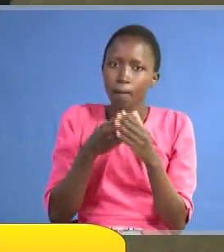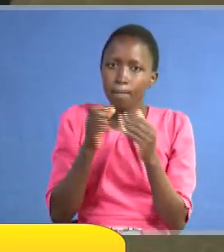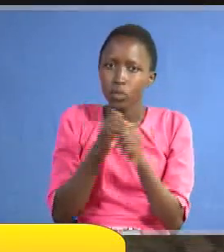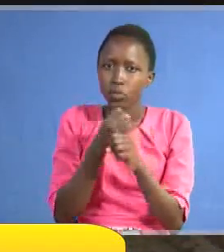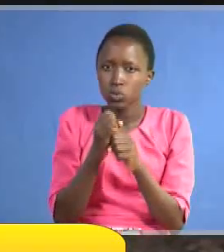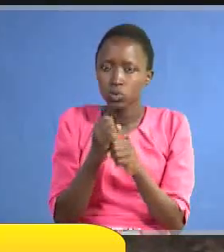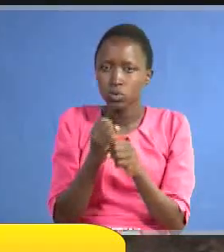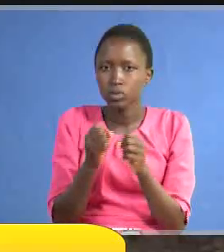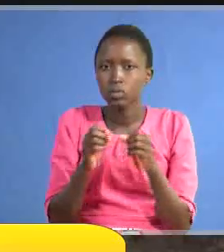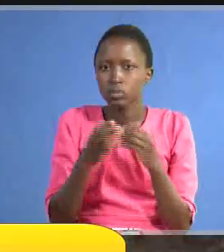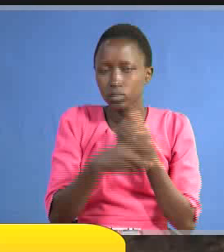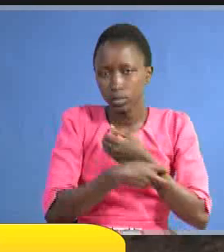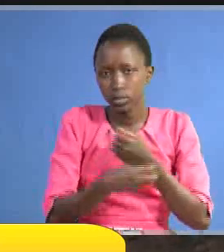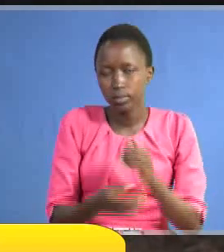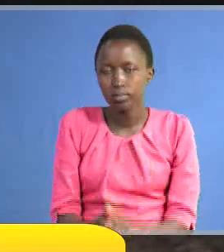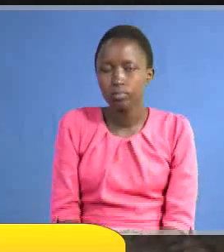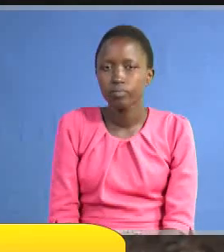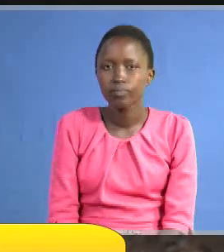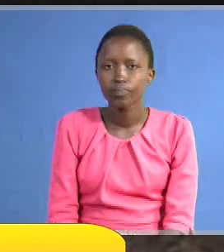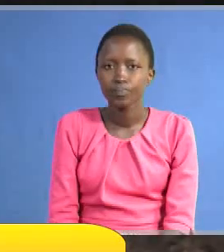kufanikisha uporaji huo.